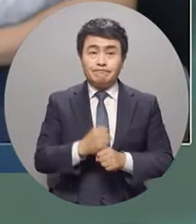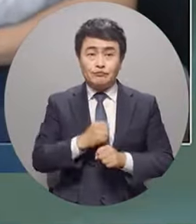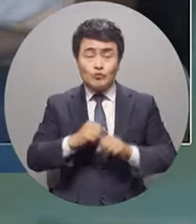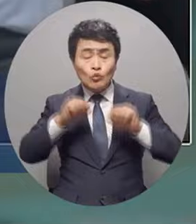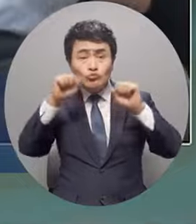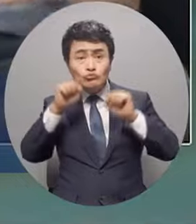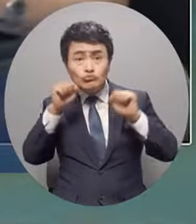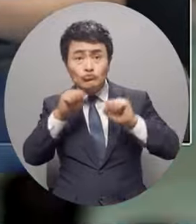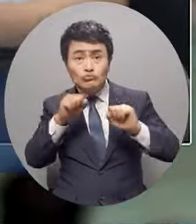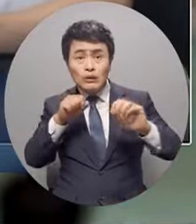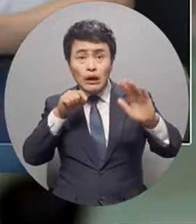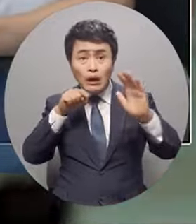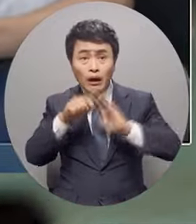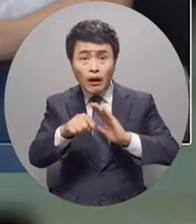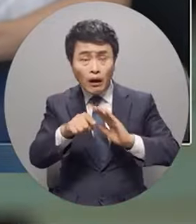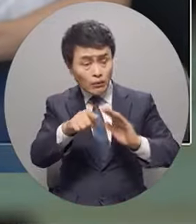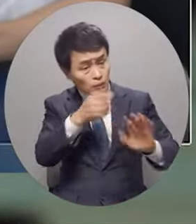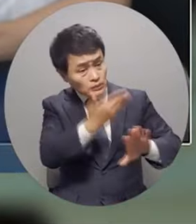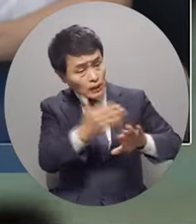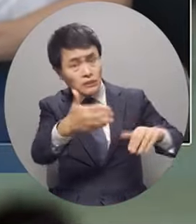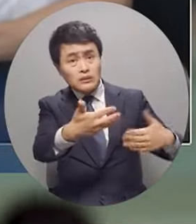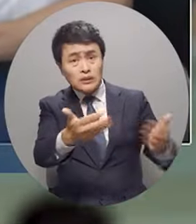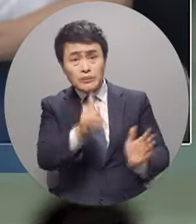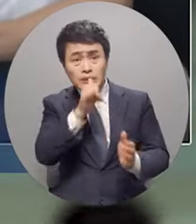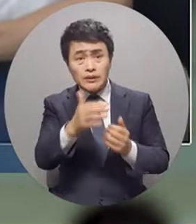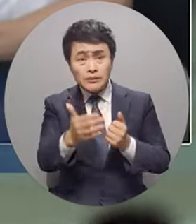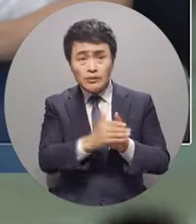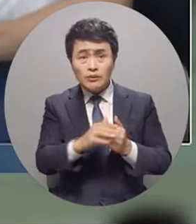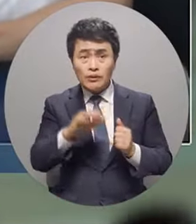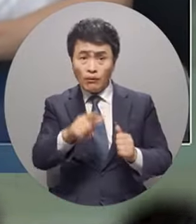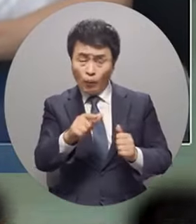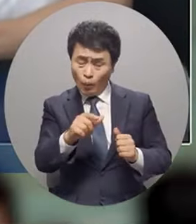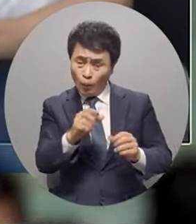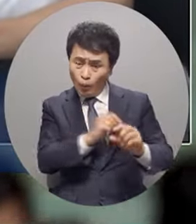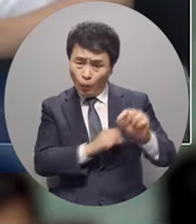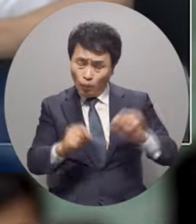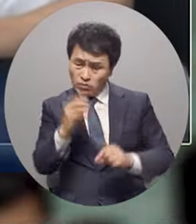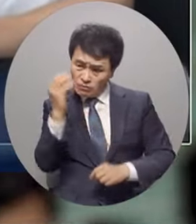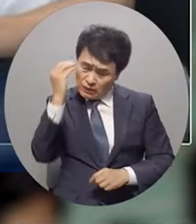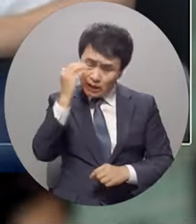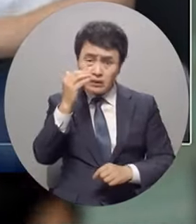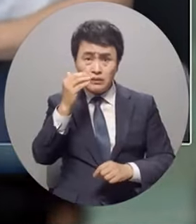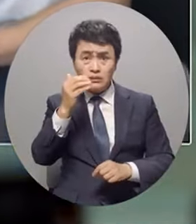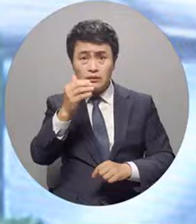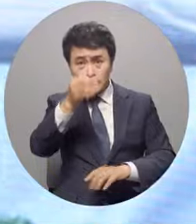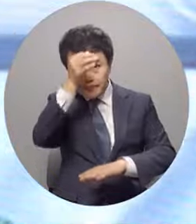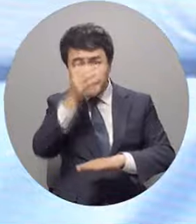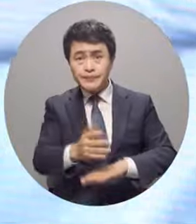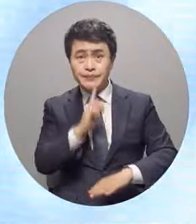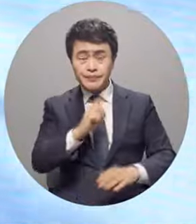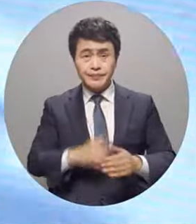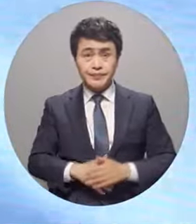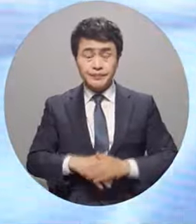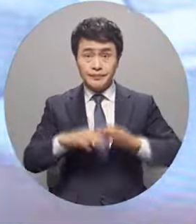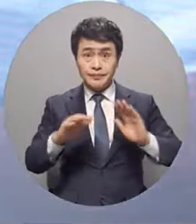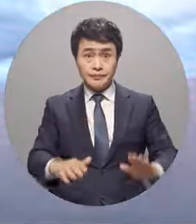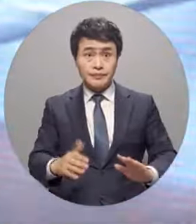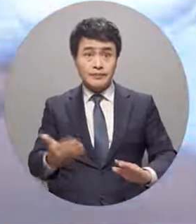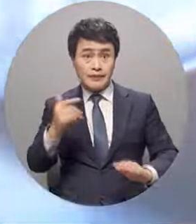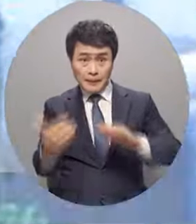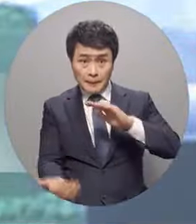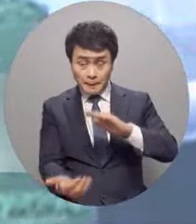간 거지 상대팀도 계시니까 또 훈련하는데 좀 방해된 것 같아서 너무 민폐를 끼친 것 같아서 좀 너무 죄송했고. 지난 시즌